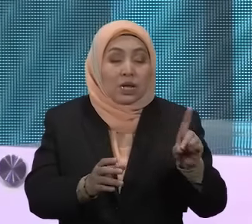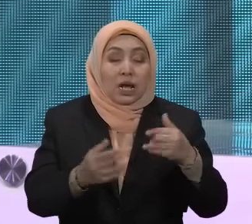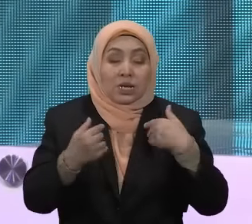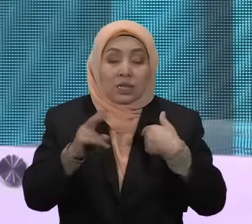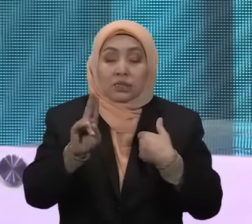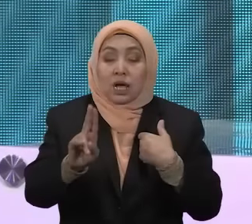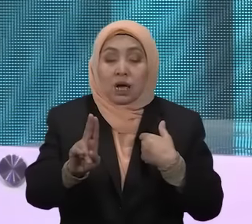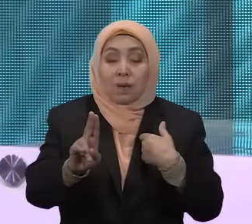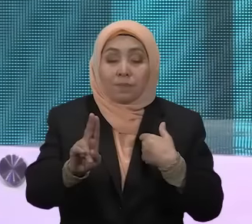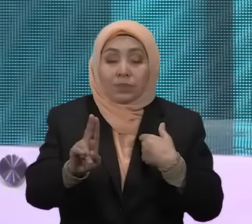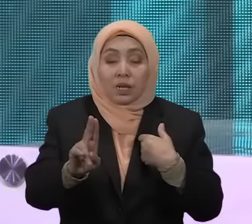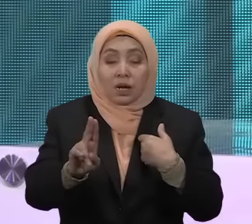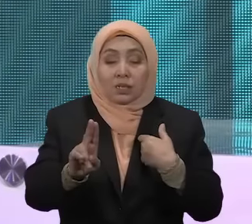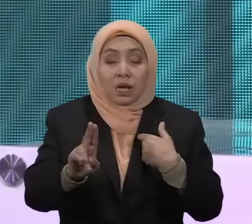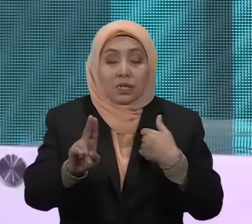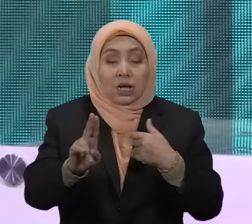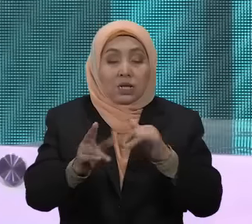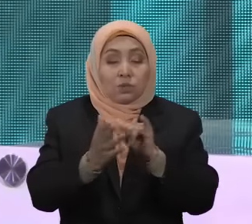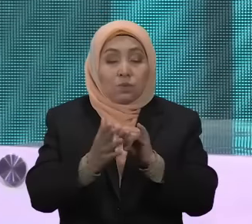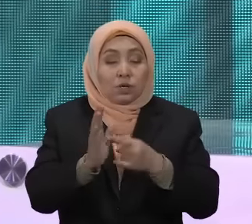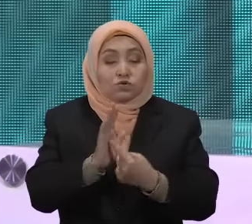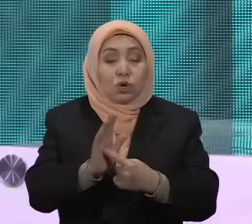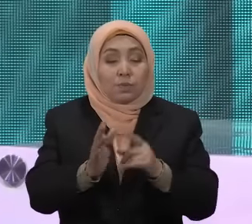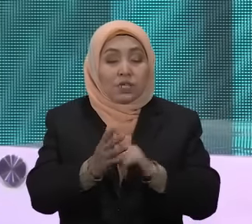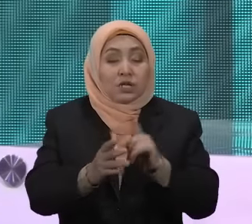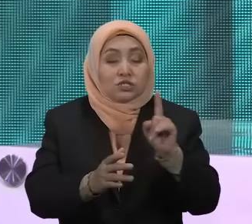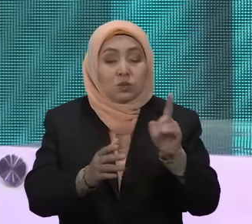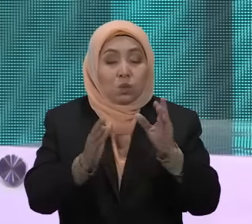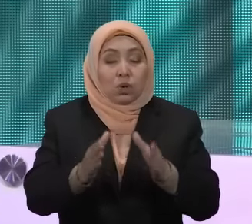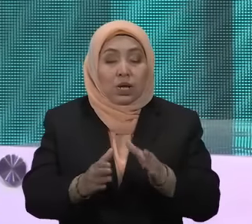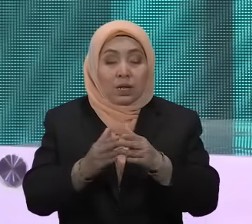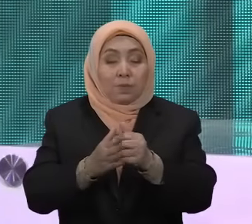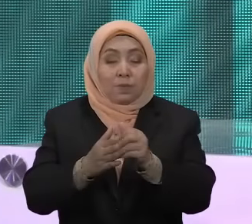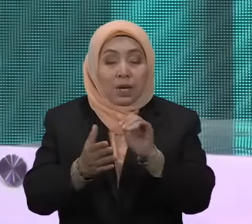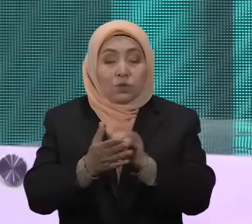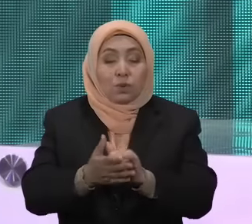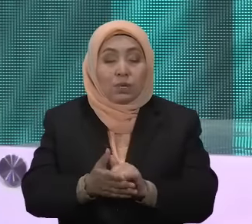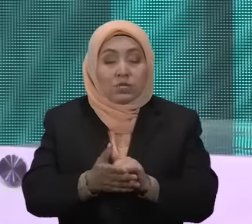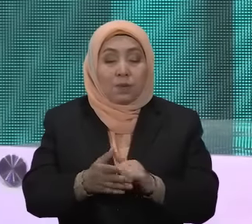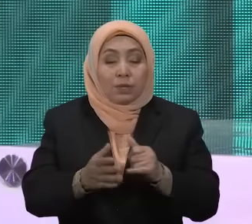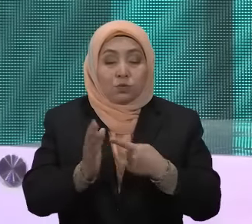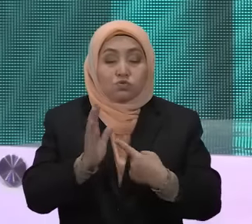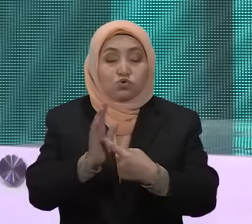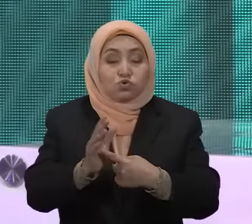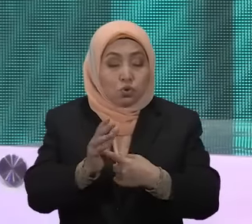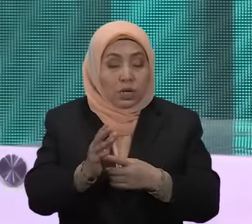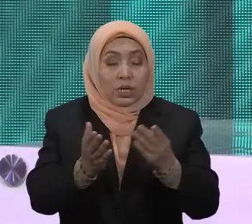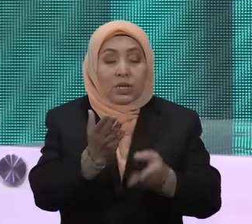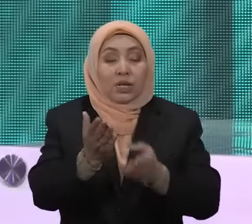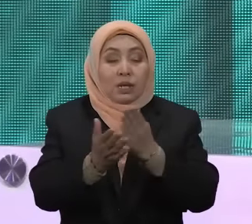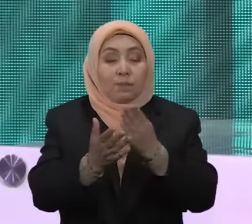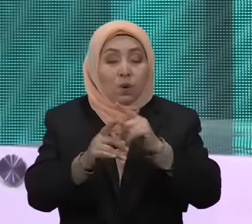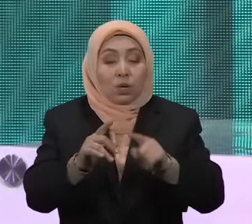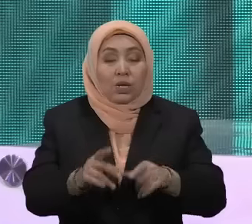ta kat situ Ustaz ya. Muhtadin, ta itu menunjukkan apa? Satu, orang yang dipimpin mendapat petunjuk hidayah. Tapi lebih daripada itu, orang